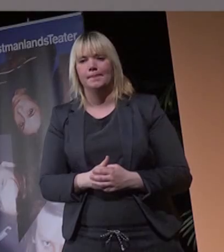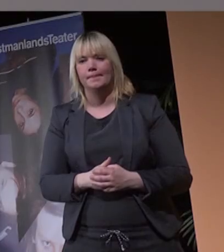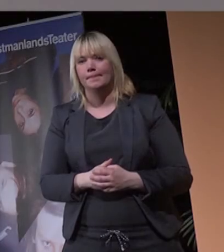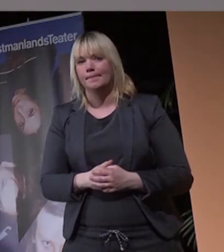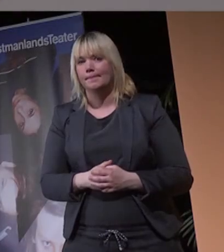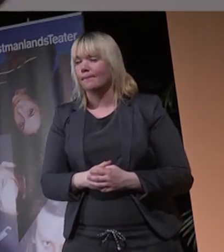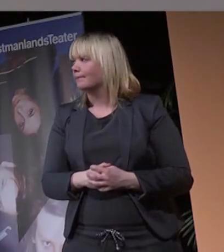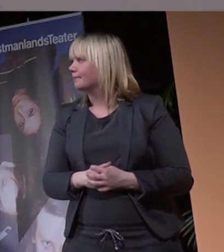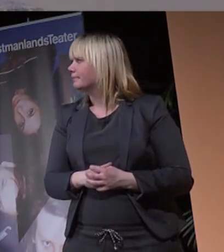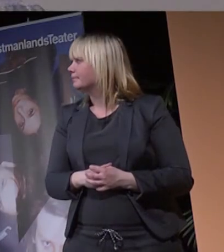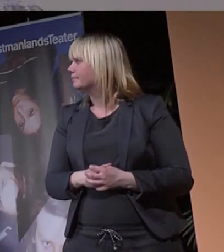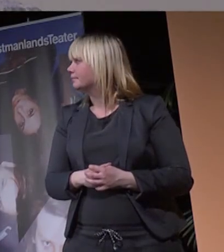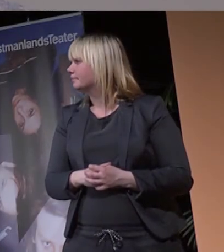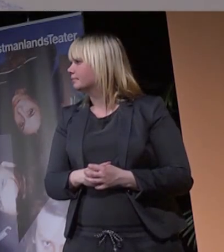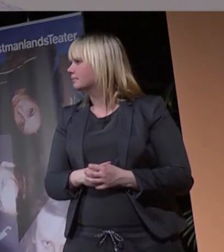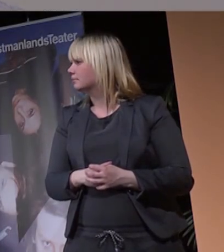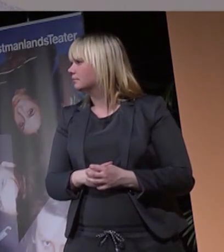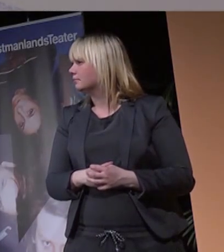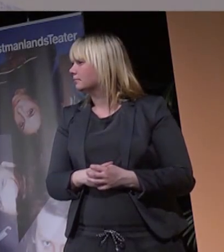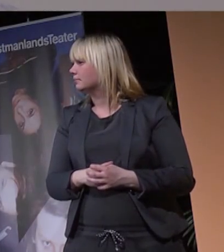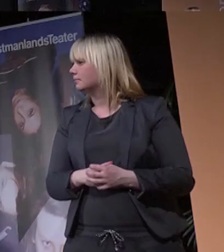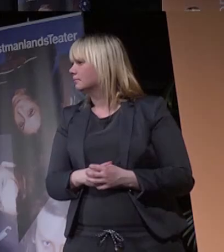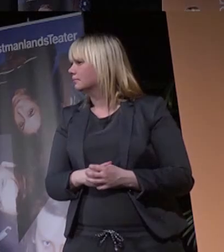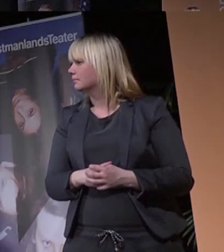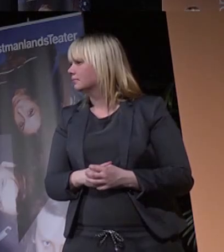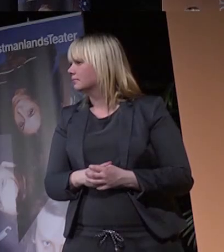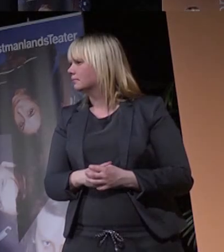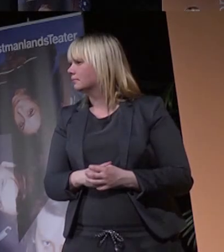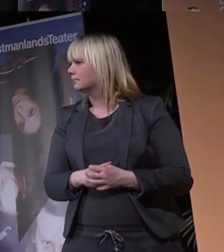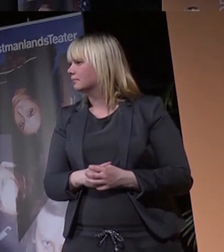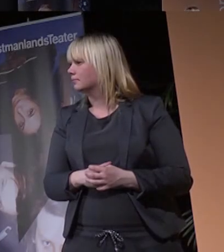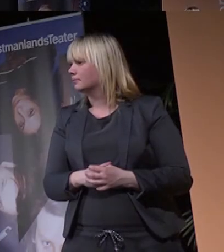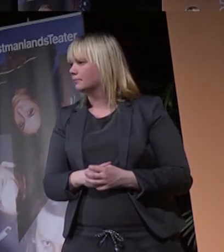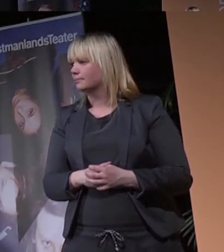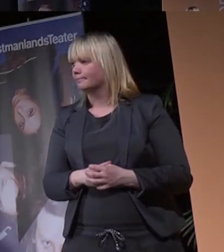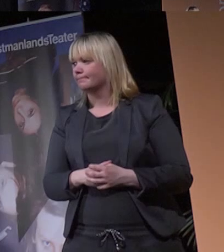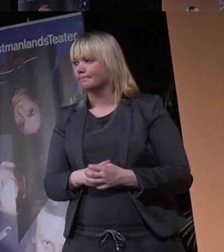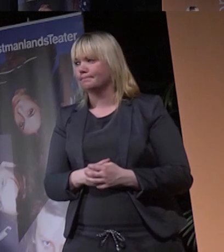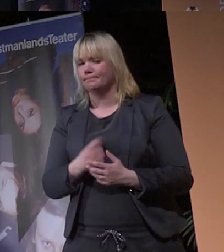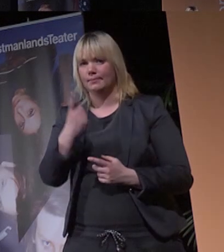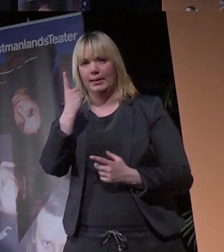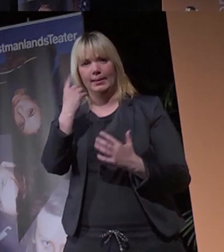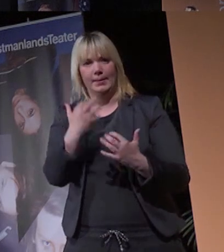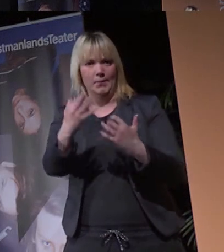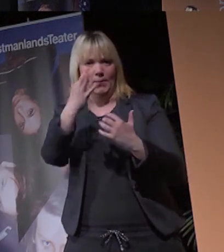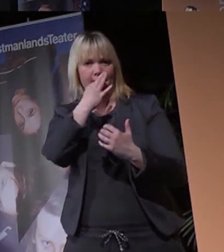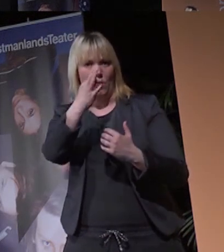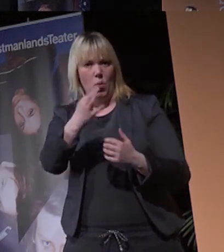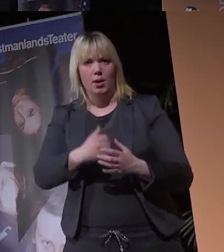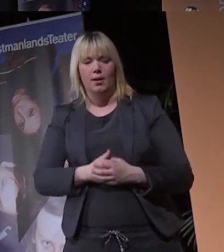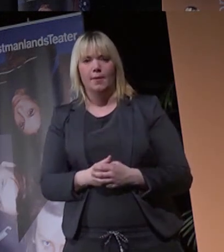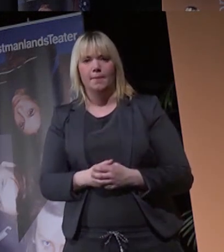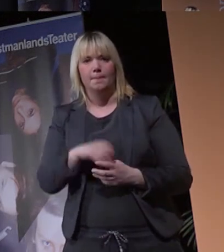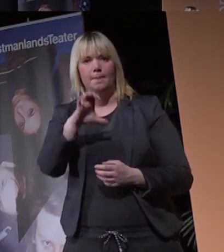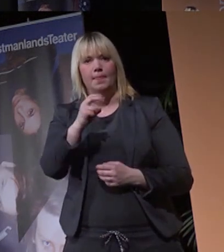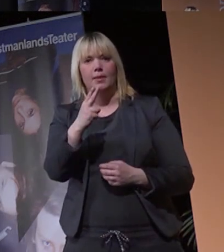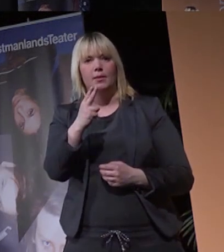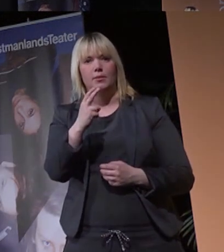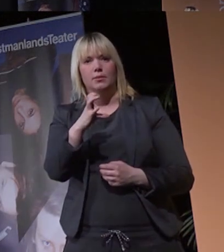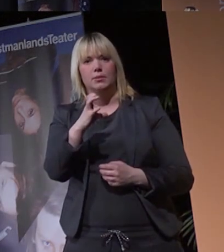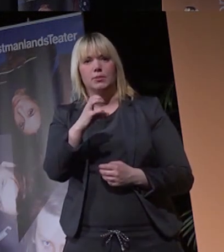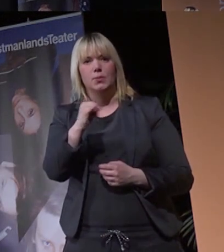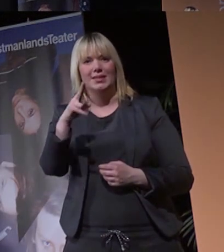som faktiskt råder. Och inte minst då så har ju Norrland kommit upp och vi har talat om avstånd och hur man jobbar med det.